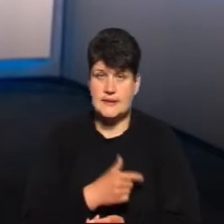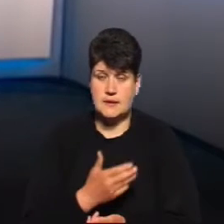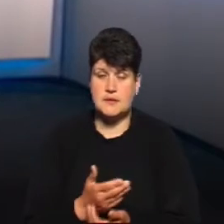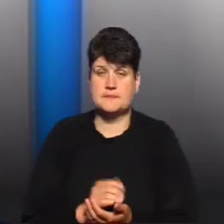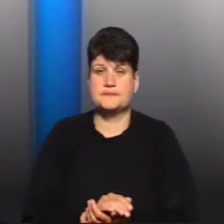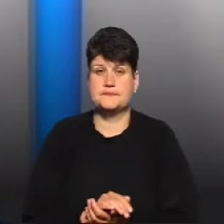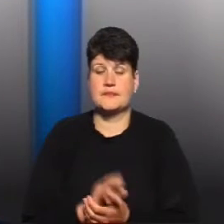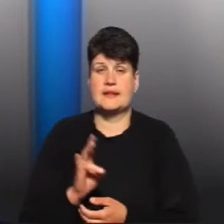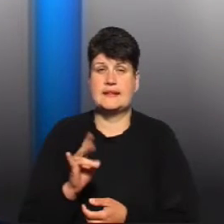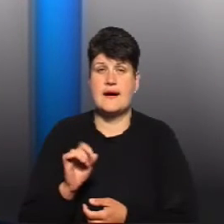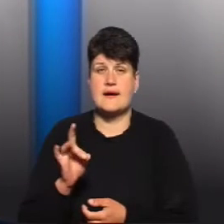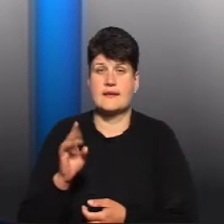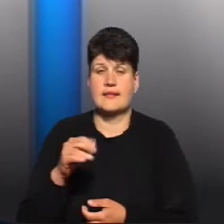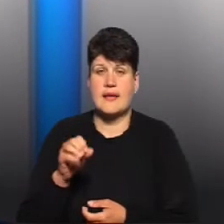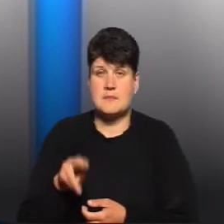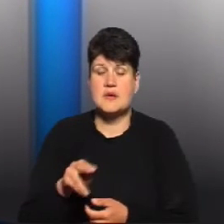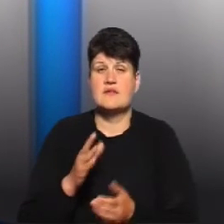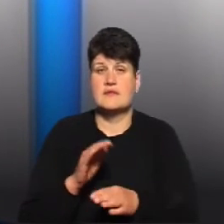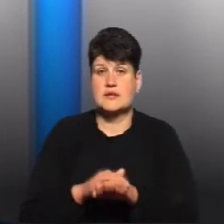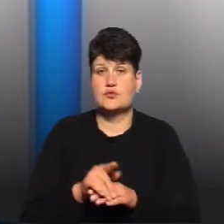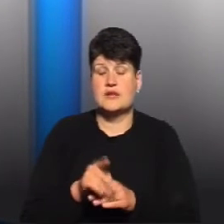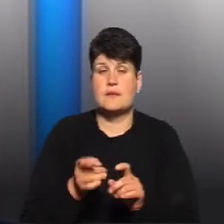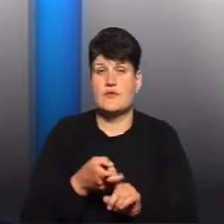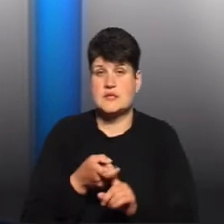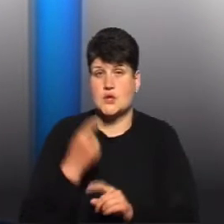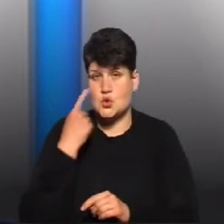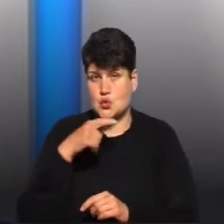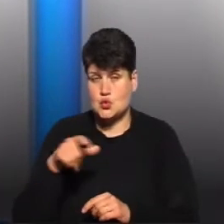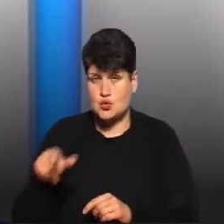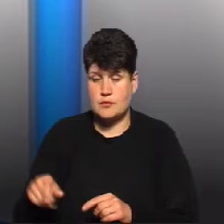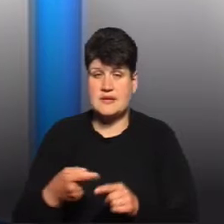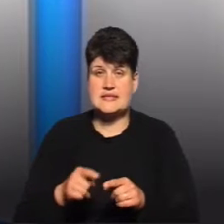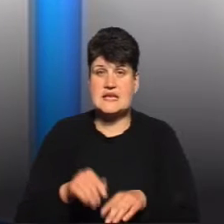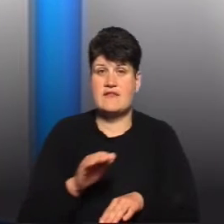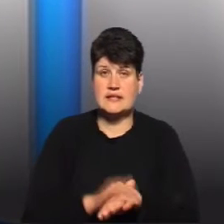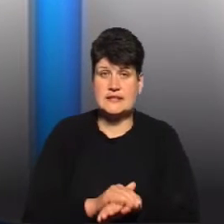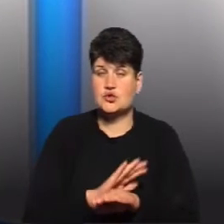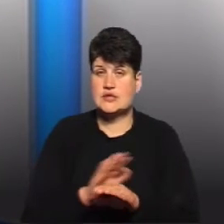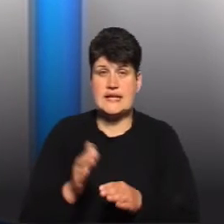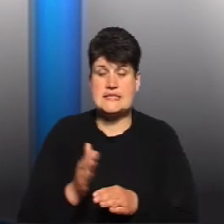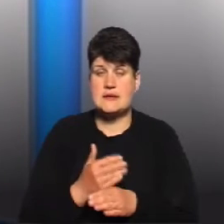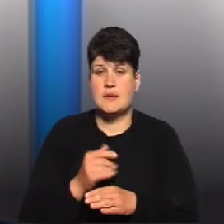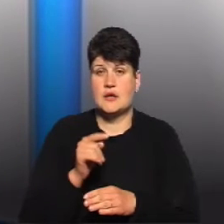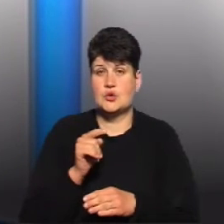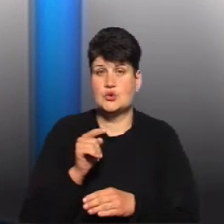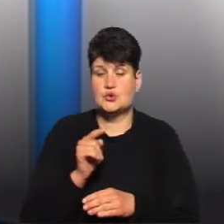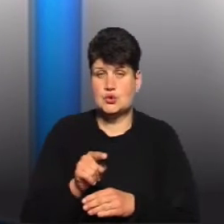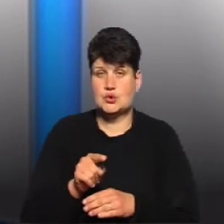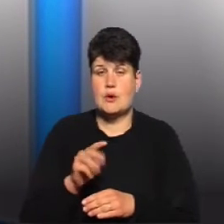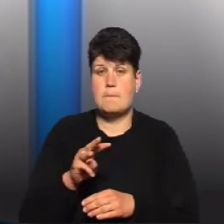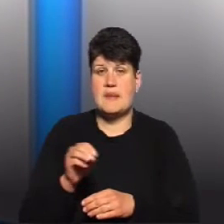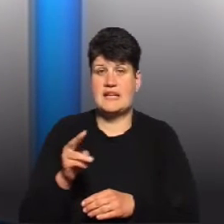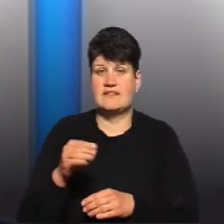нардепами, тобто практично вони є пов'язаними особами, тому це фактично не знімало би з того самого Медведчука, проти якого